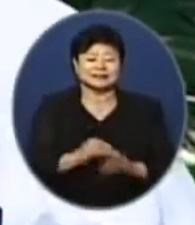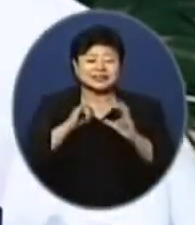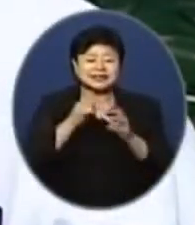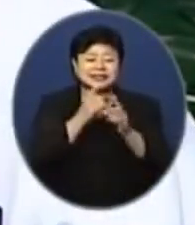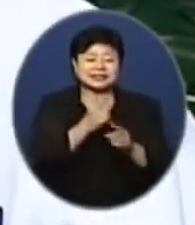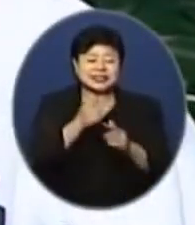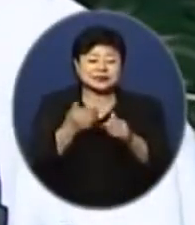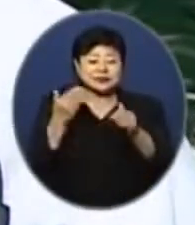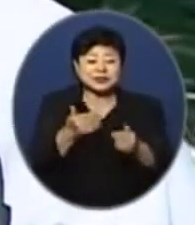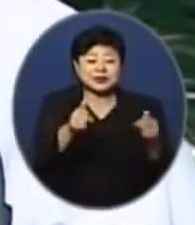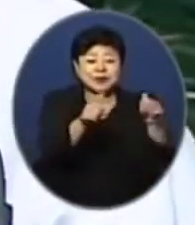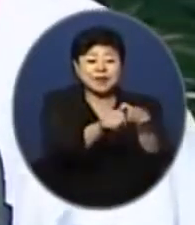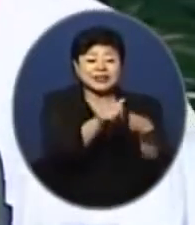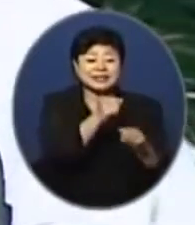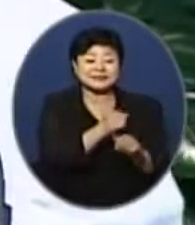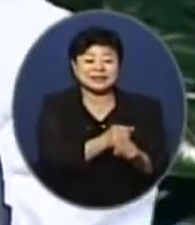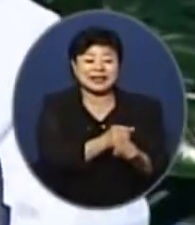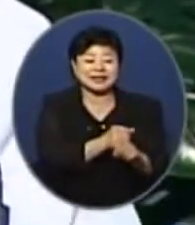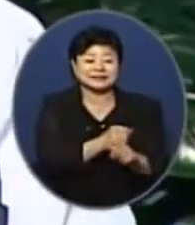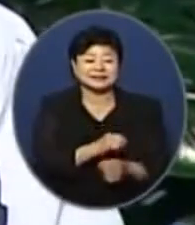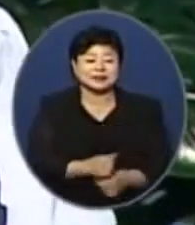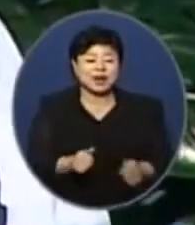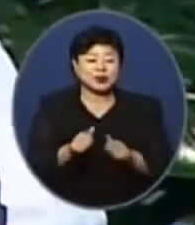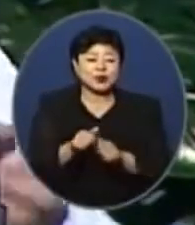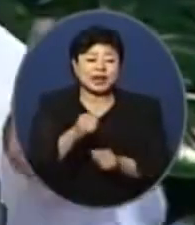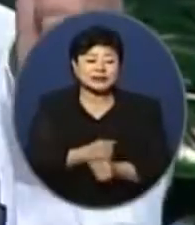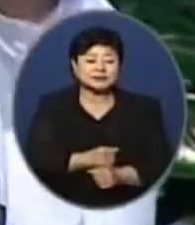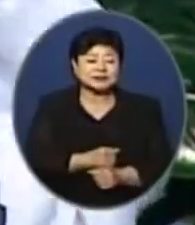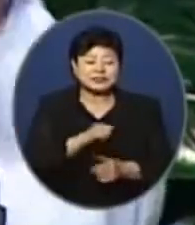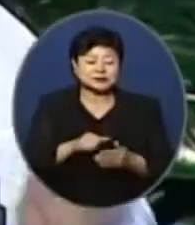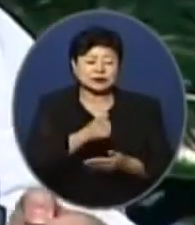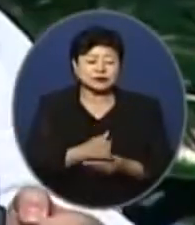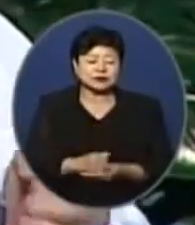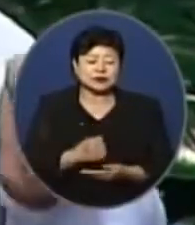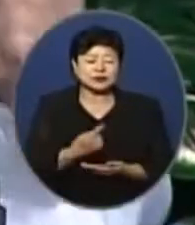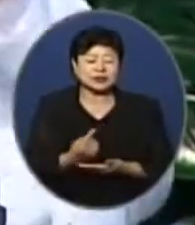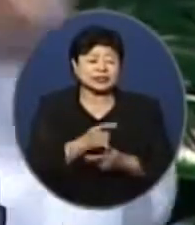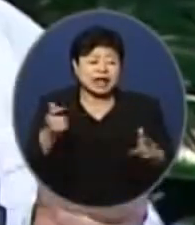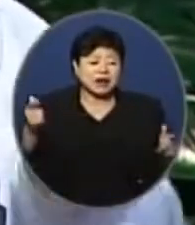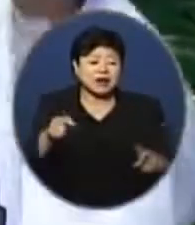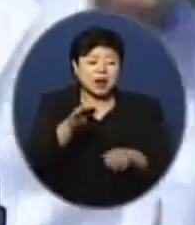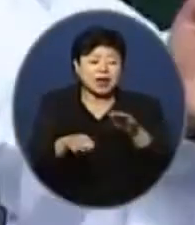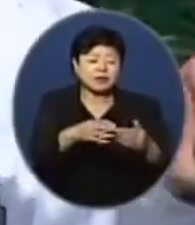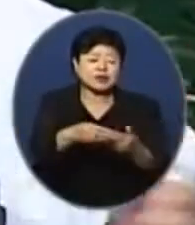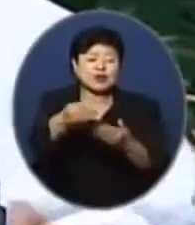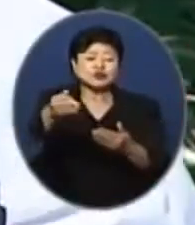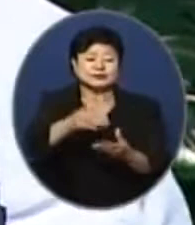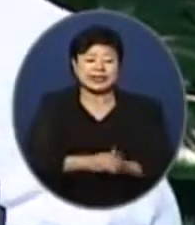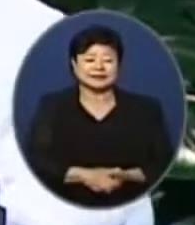세상을 이기신 예수님이 여러분과 함께 하십니다. 여러분과 동행하십니다. 여러분 일생 동안 여러분을 떠나지 아니하시며 여러분의 발걸음을